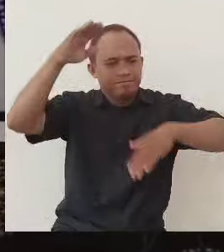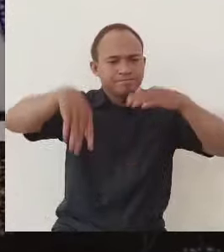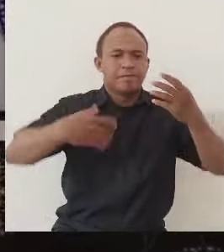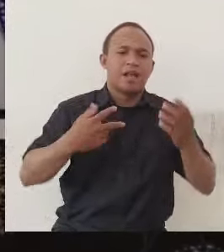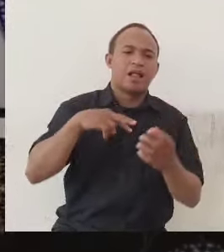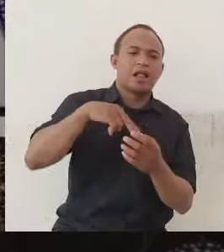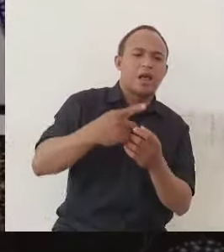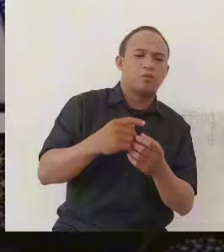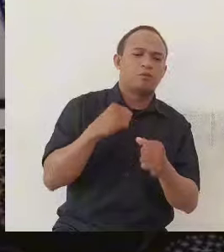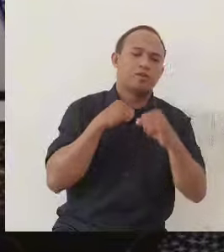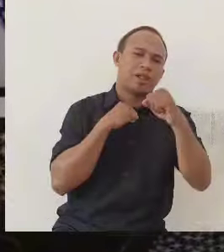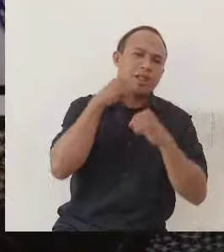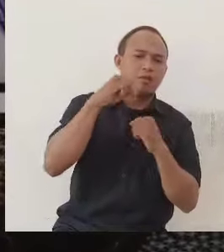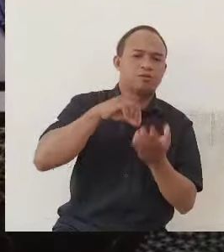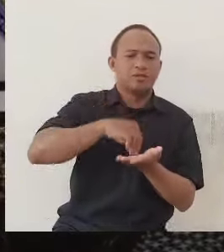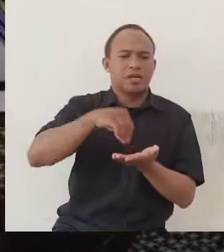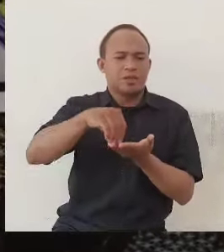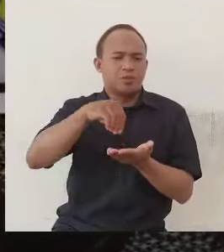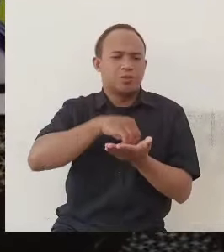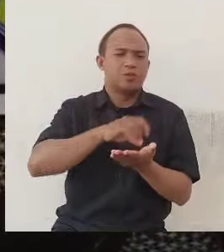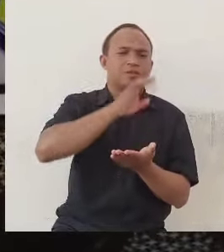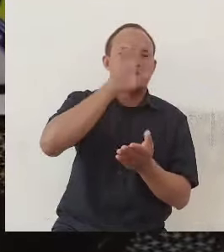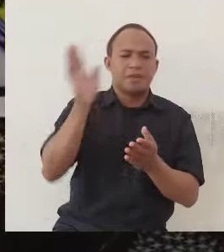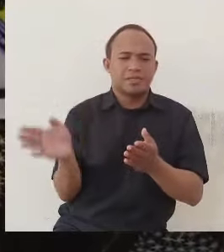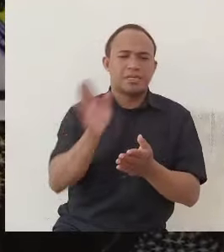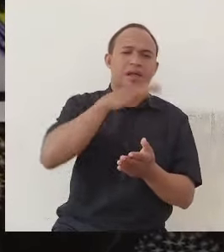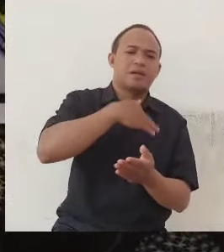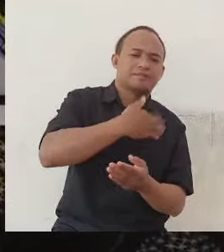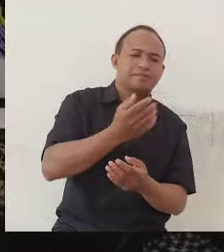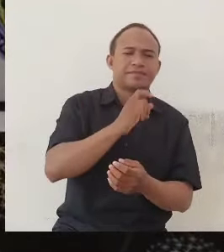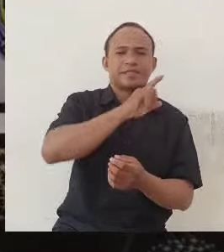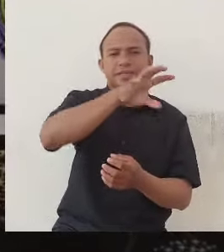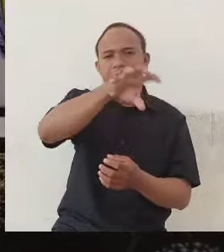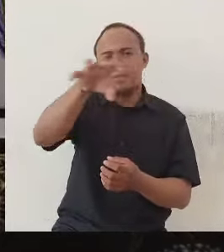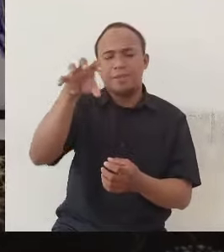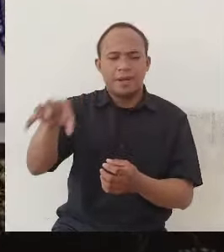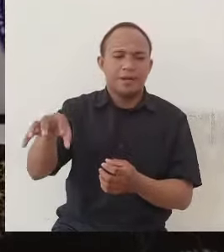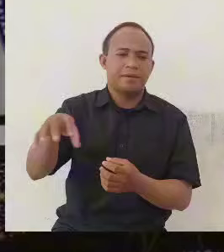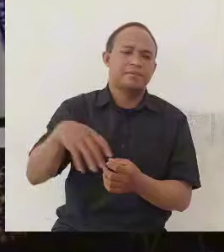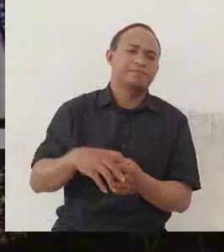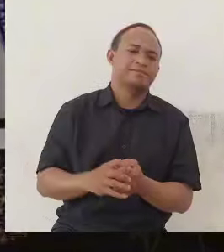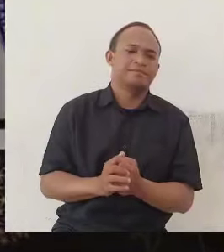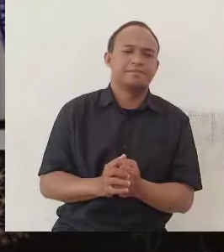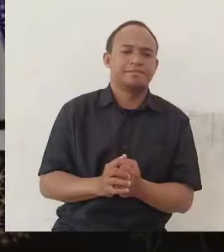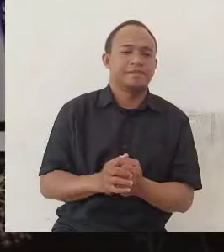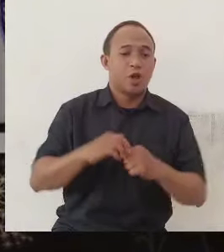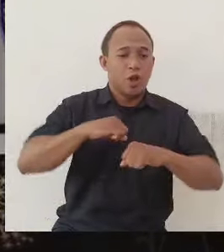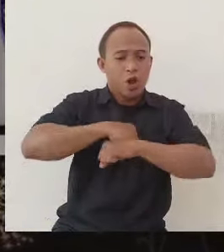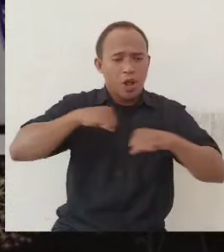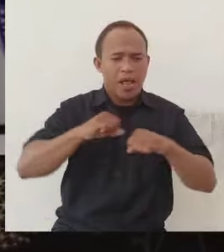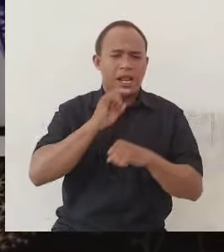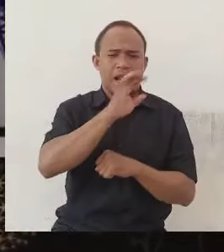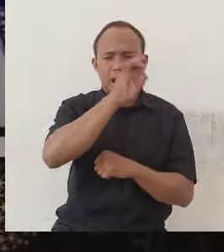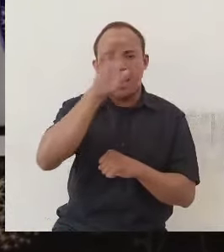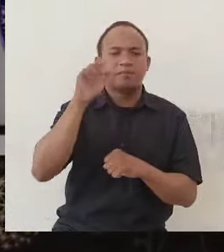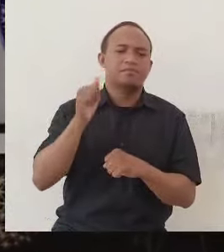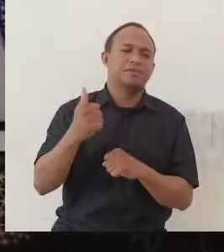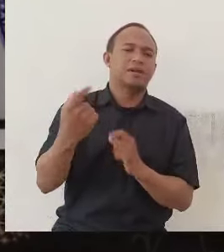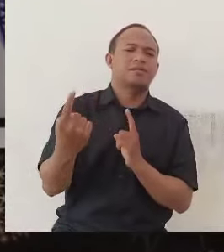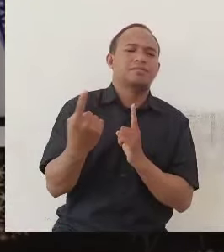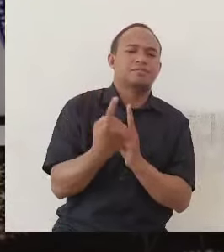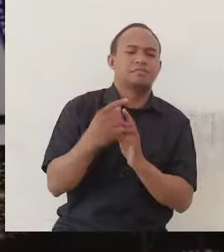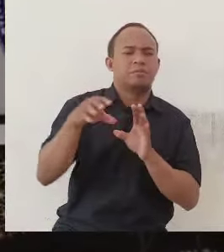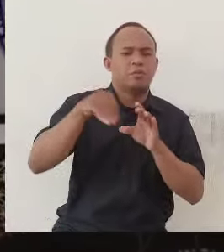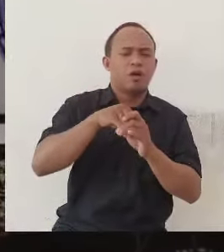bola, sepak takraw, taekwondo, catur, karate, tenis meja, dan kurash. Cabang olahraga lainnya yang akan